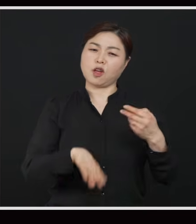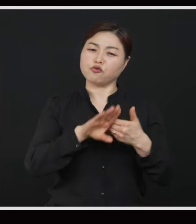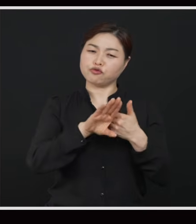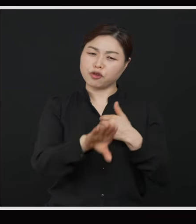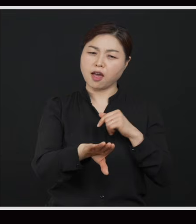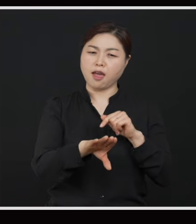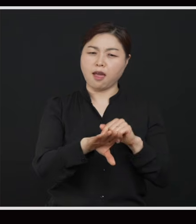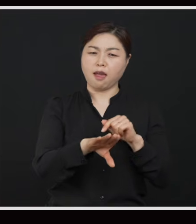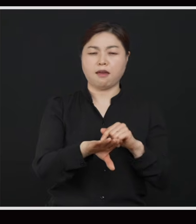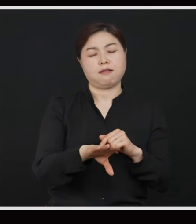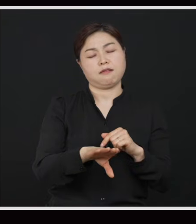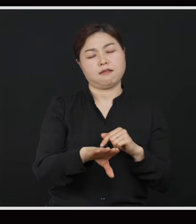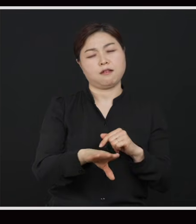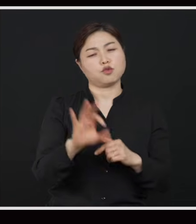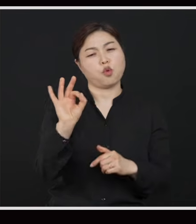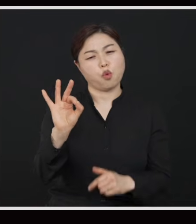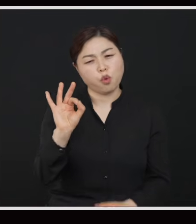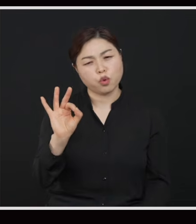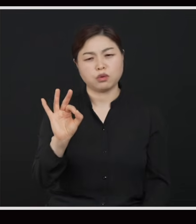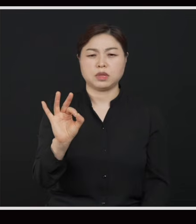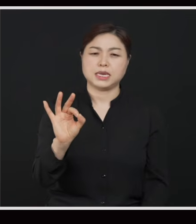은퇴는 요즘 하는데